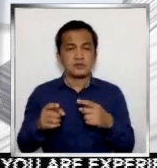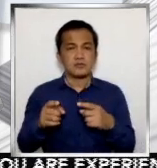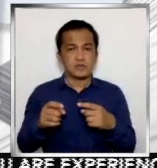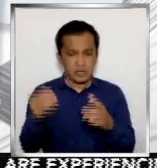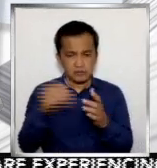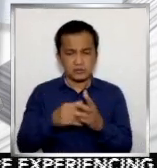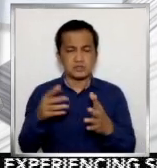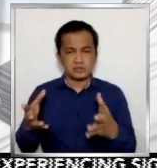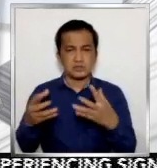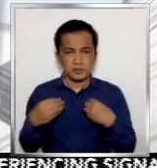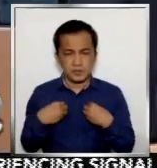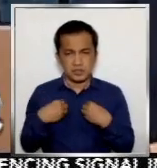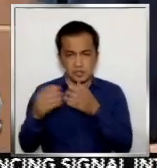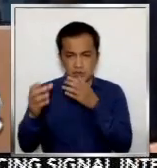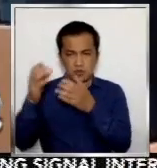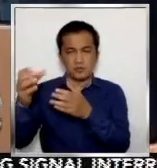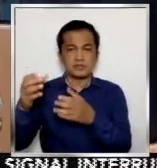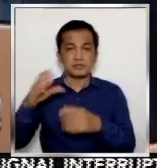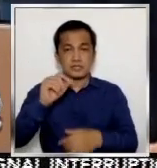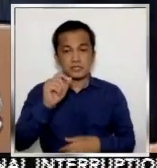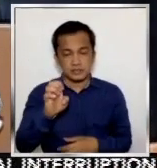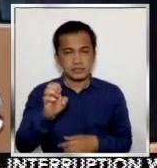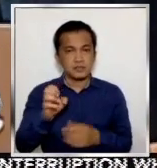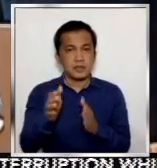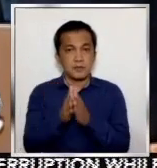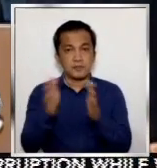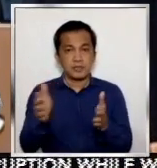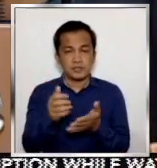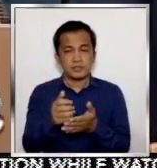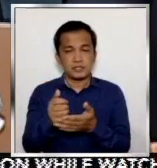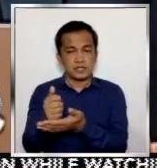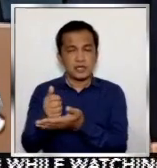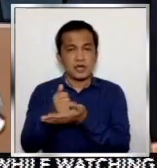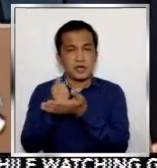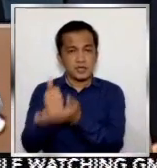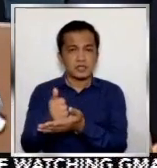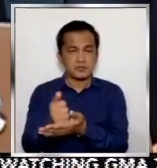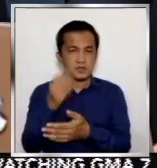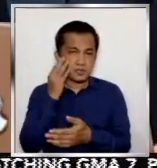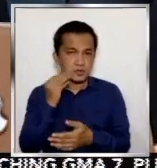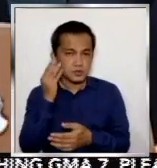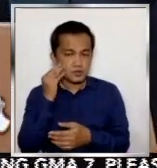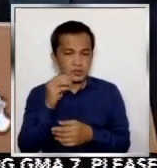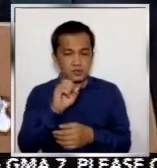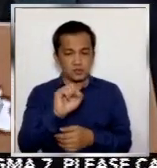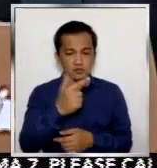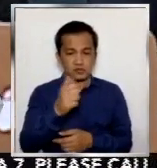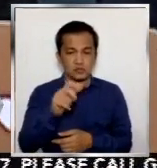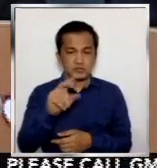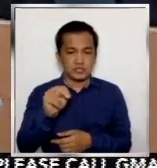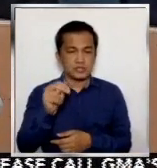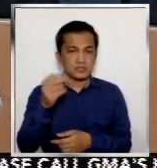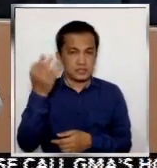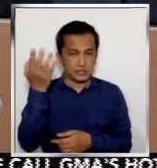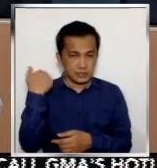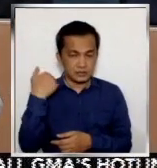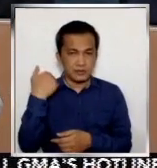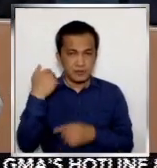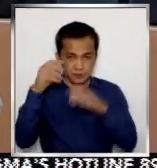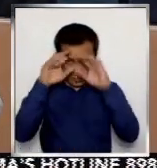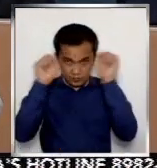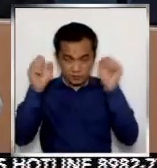niya sa mga kaso. Malaking tulong daw ang karanasan niya bilang Solicitor General ni dating Pangulong Ferdinand Marcos